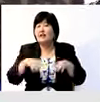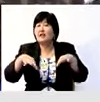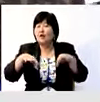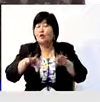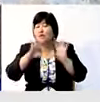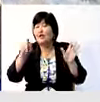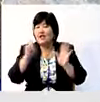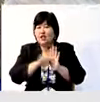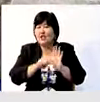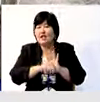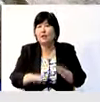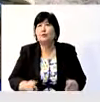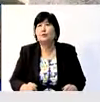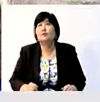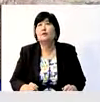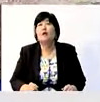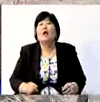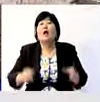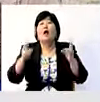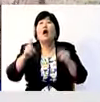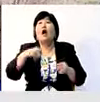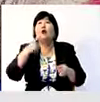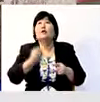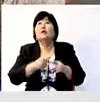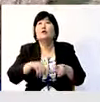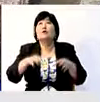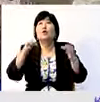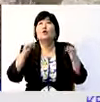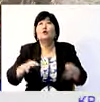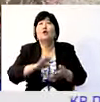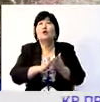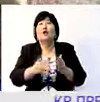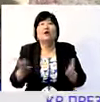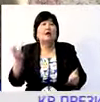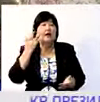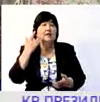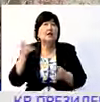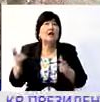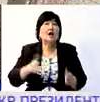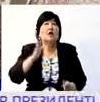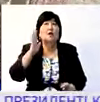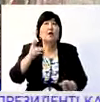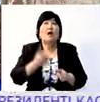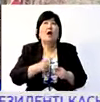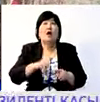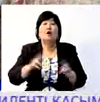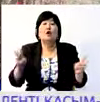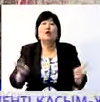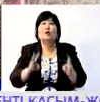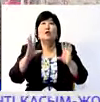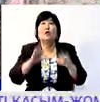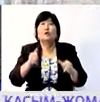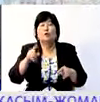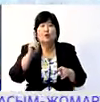құзыреттілігі тексерілді. Апат айтып келмей, құтқарушылар тосыннан келген жағдайға қашанда дайын болуы тиіс. Ал ала отты ауыздықтау үшін